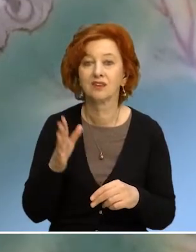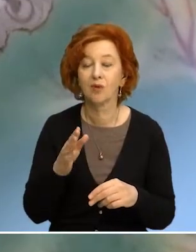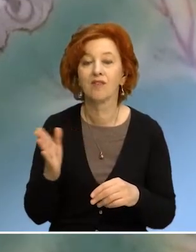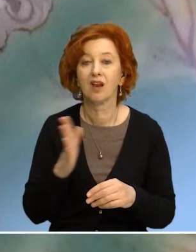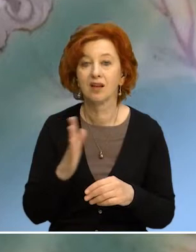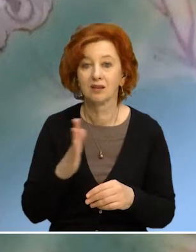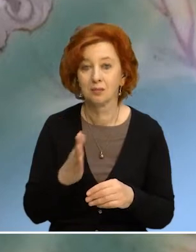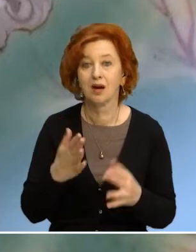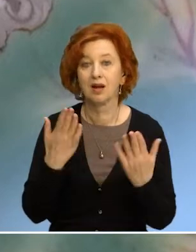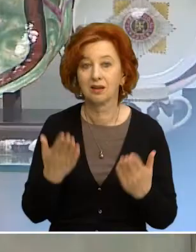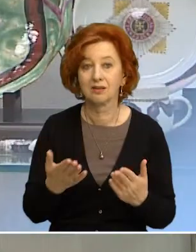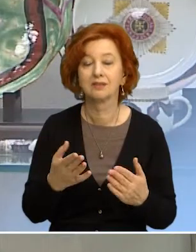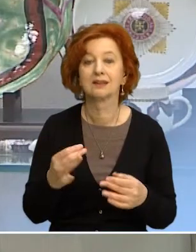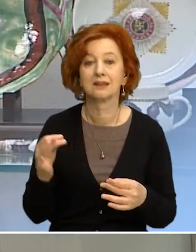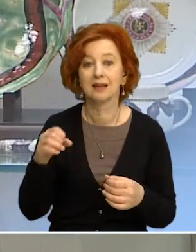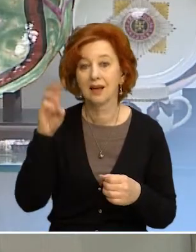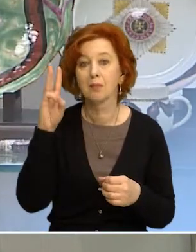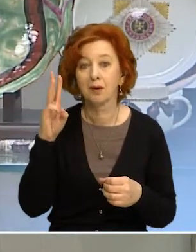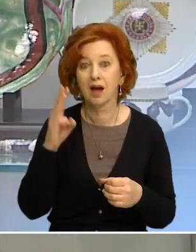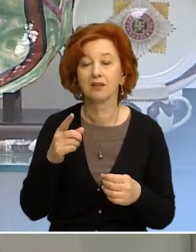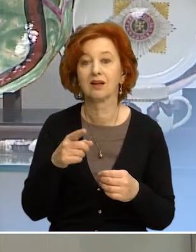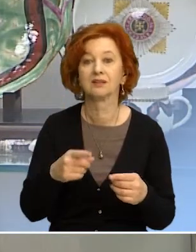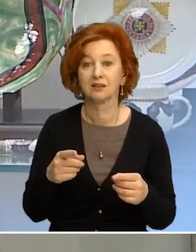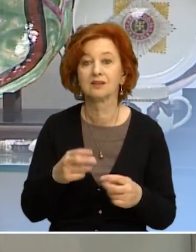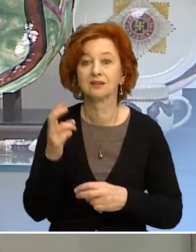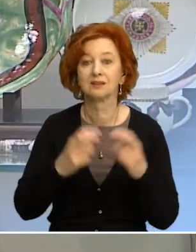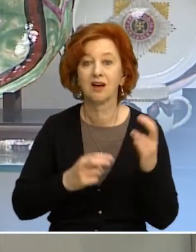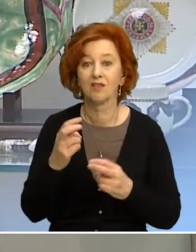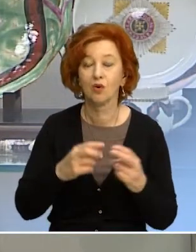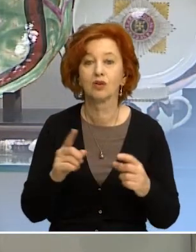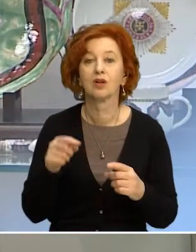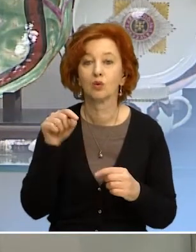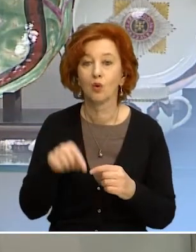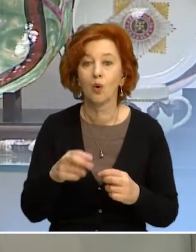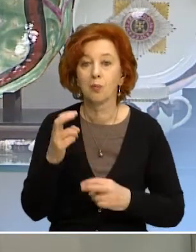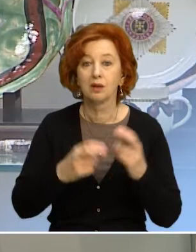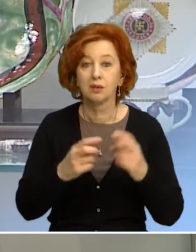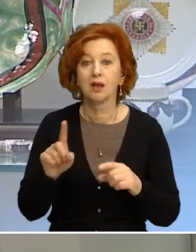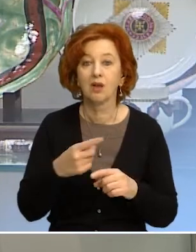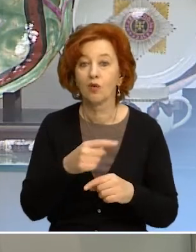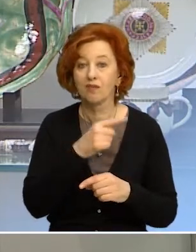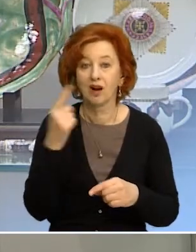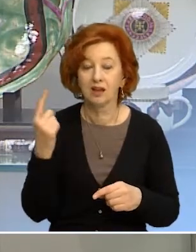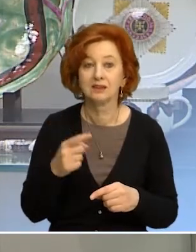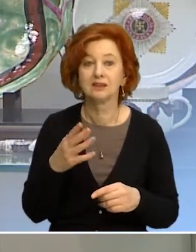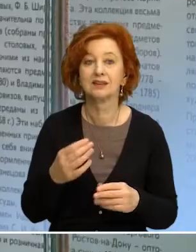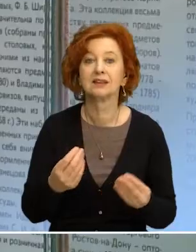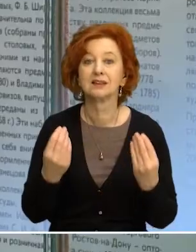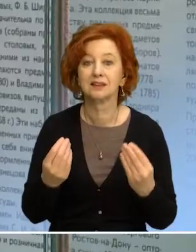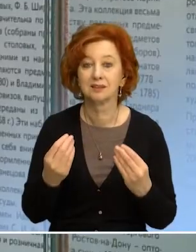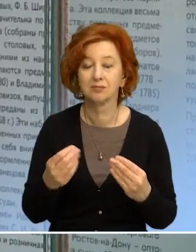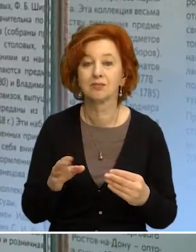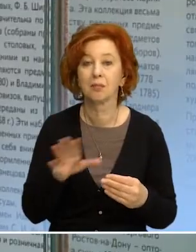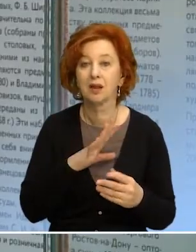князя Владимира. Императорский фарфоровый завод. То предприятие, которое в Российской